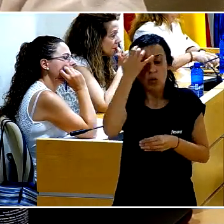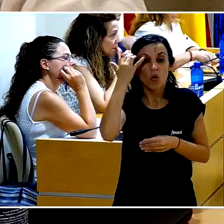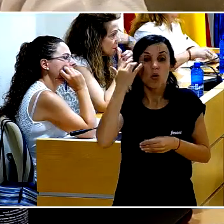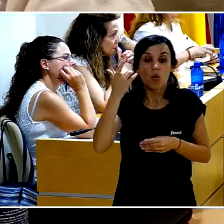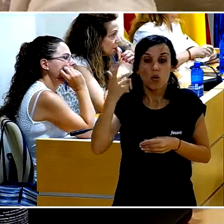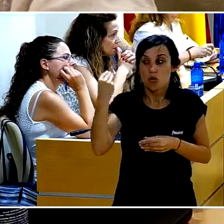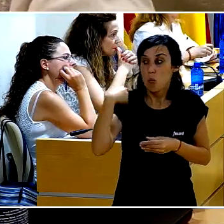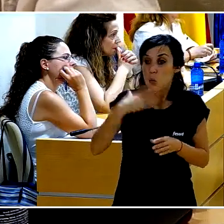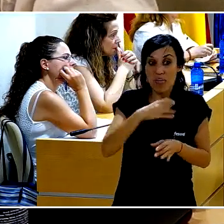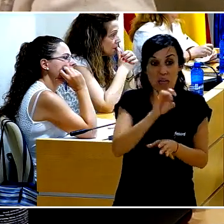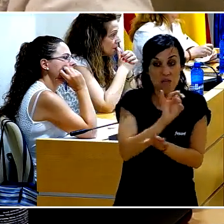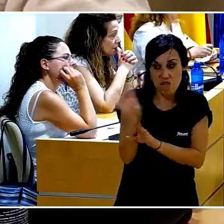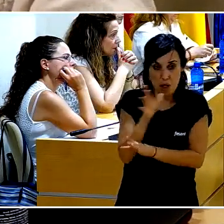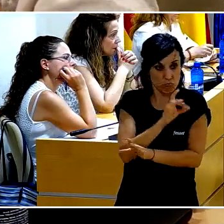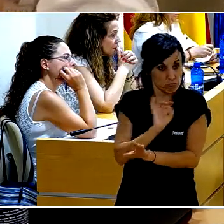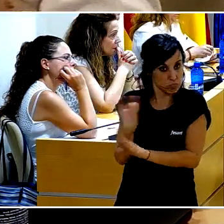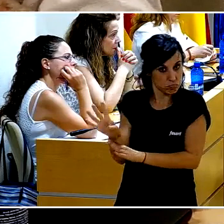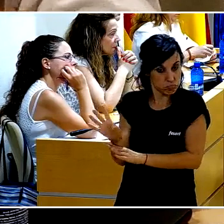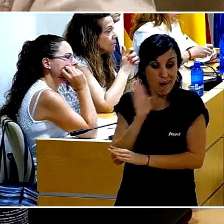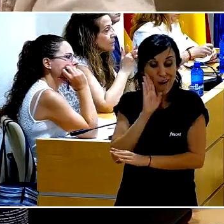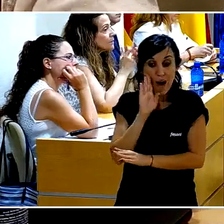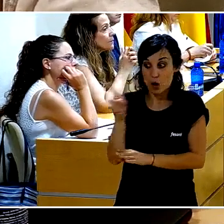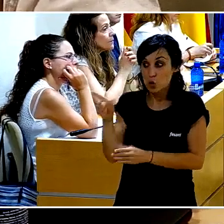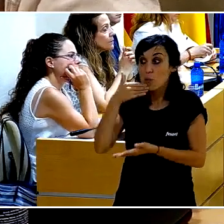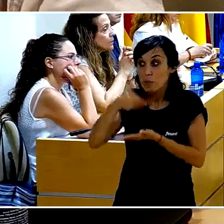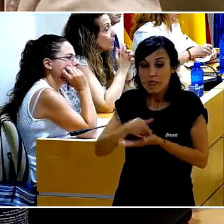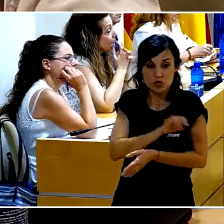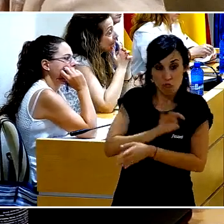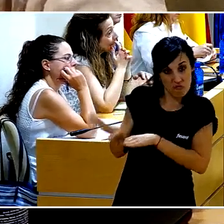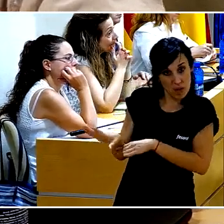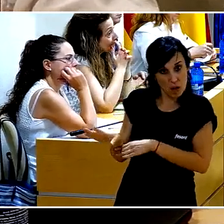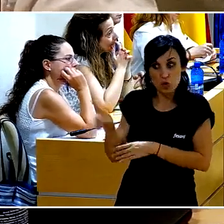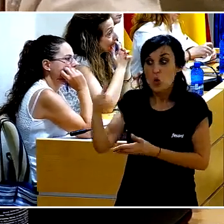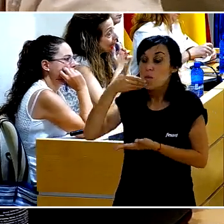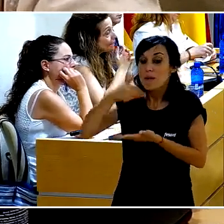podíem enviar-lo. Clar, jo li vaig enviar el que vostè demanava, és a dir,